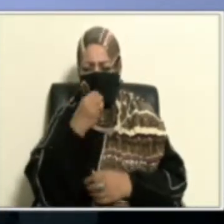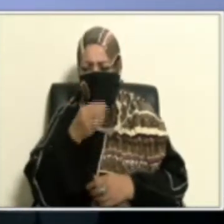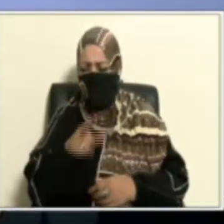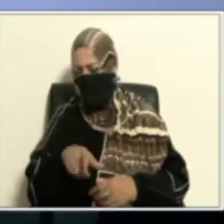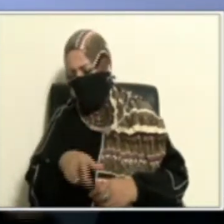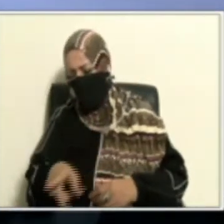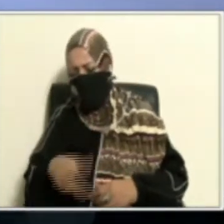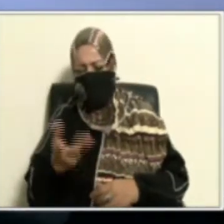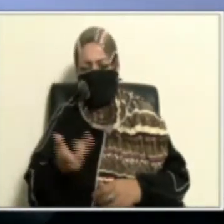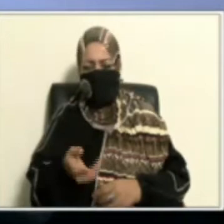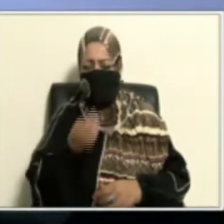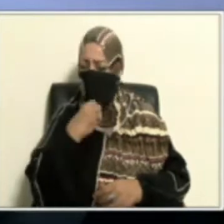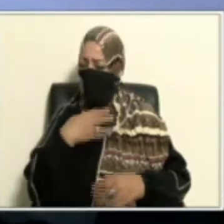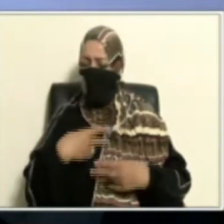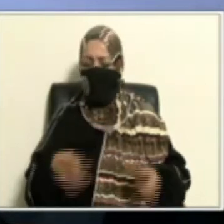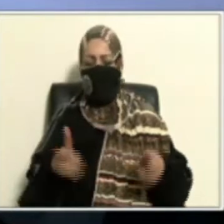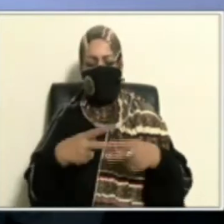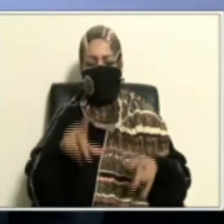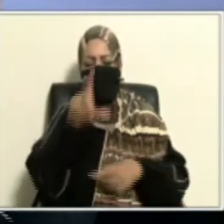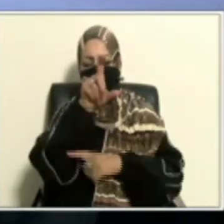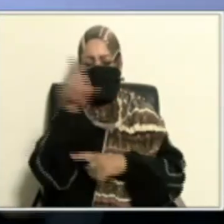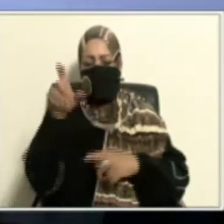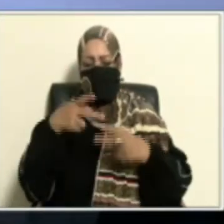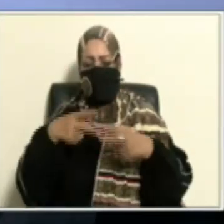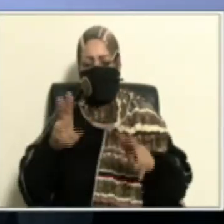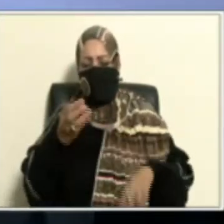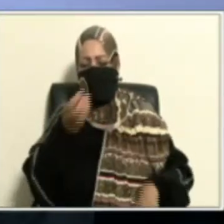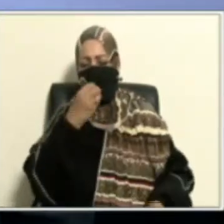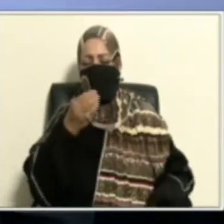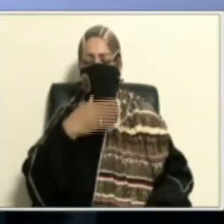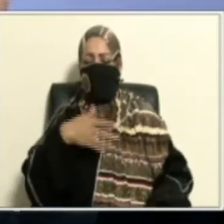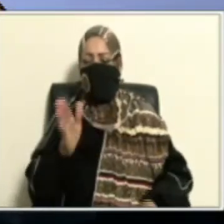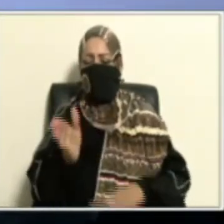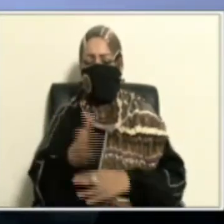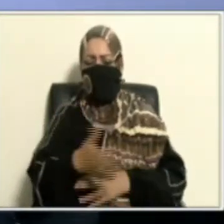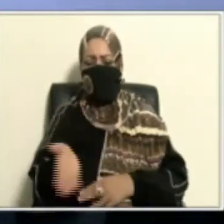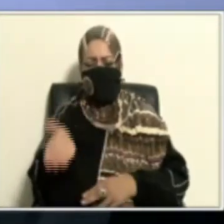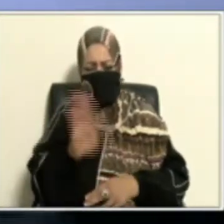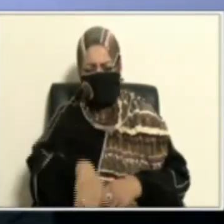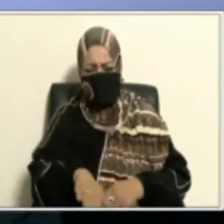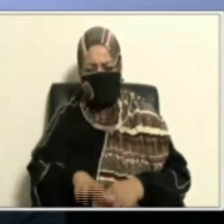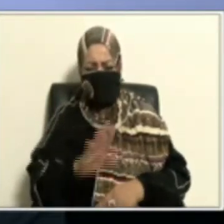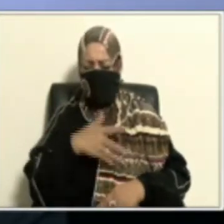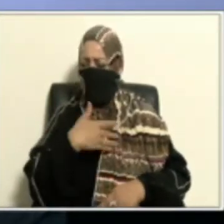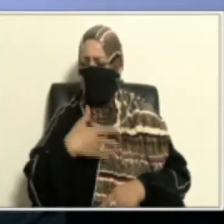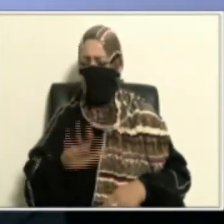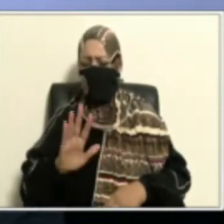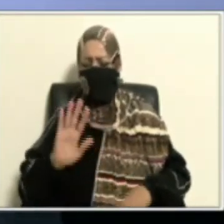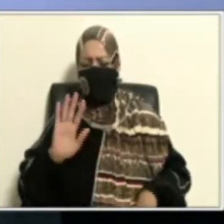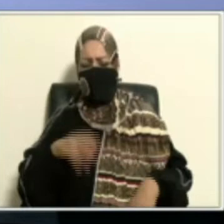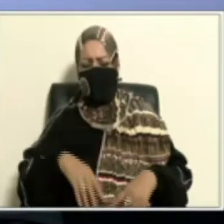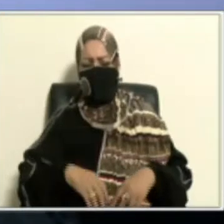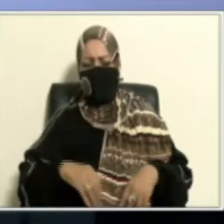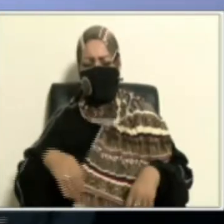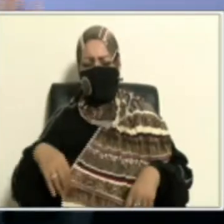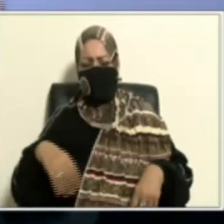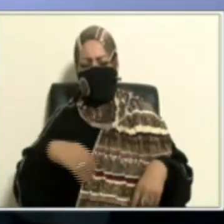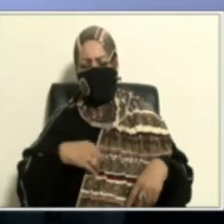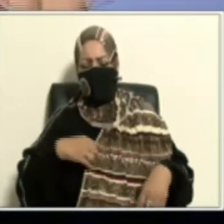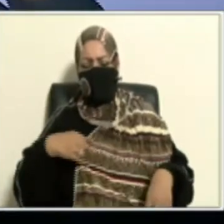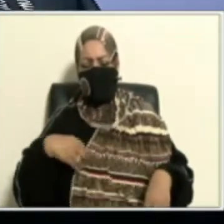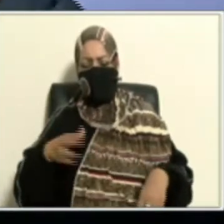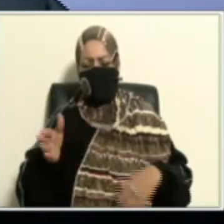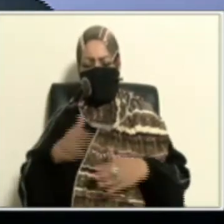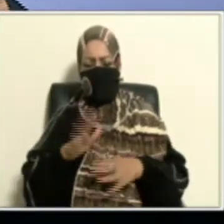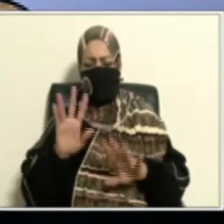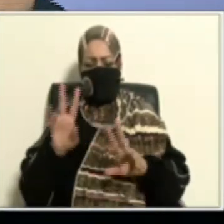مثلا انتهى أجلها بالطبيعي أو واحد طربق عليها وهذا خطأ لكن طربق